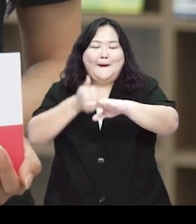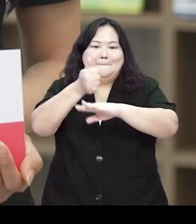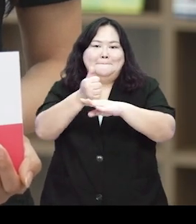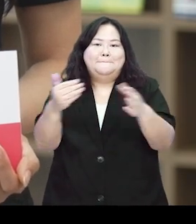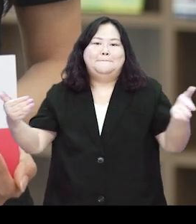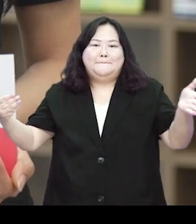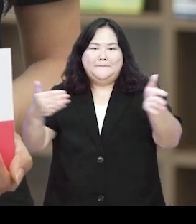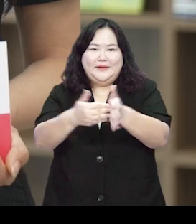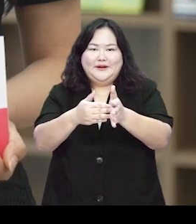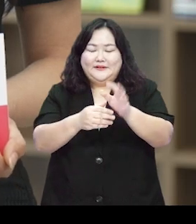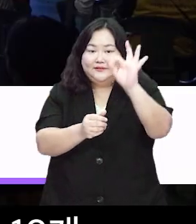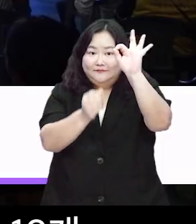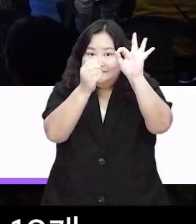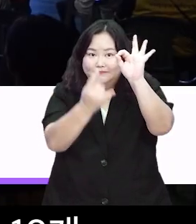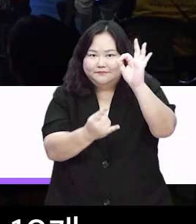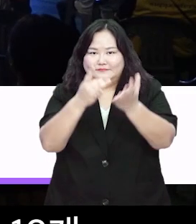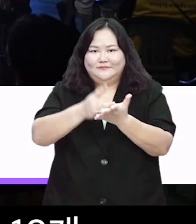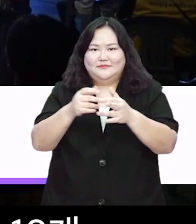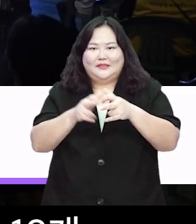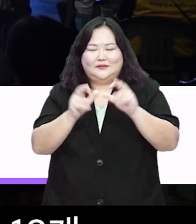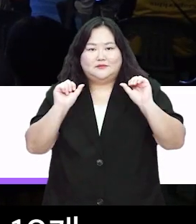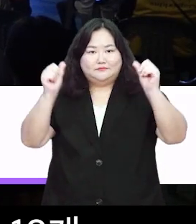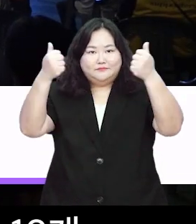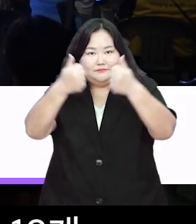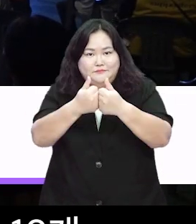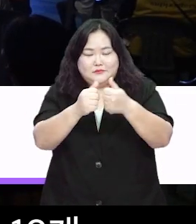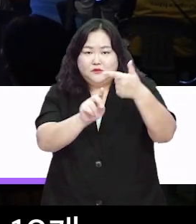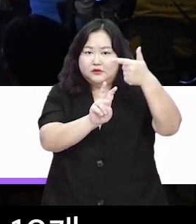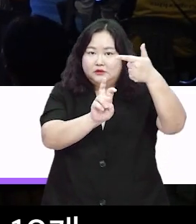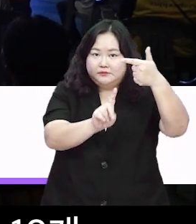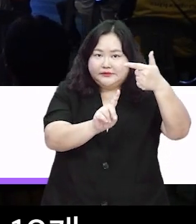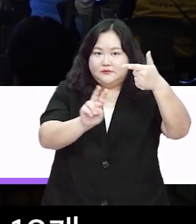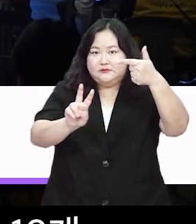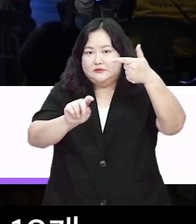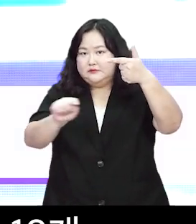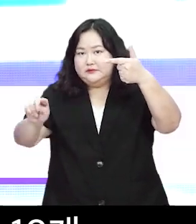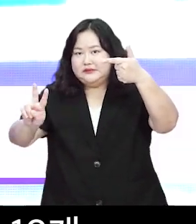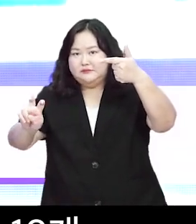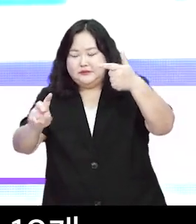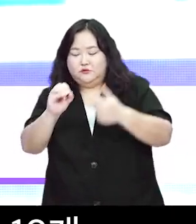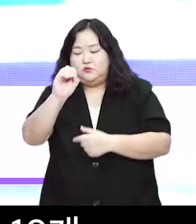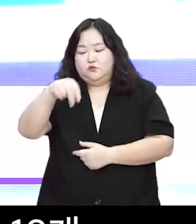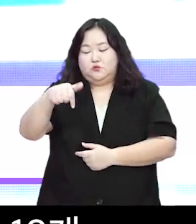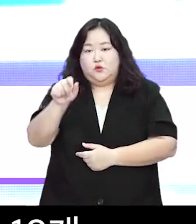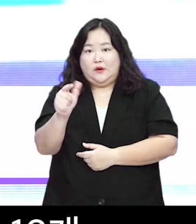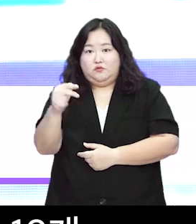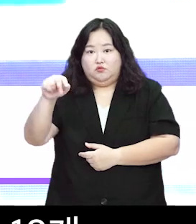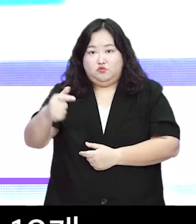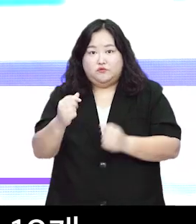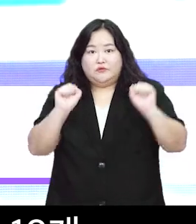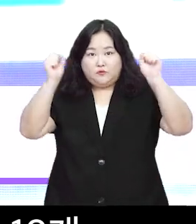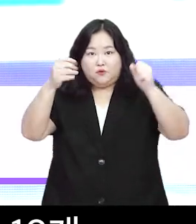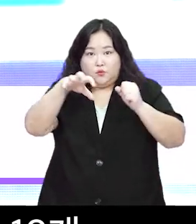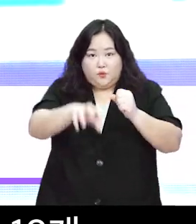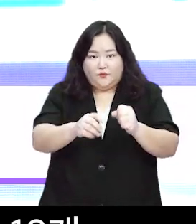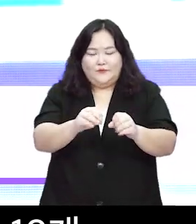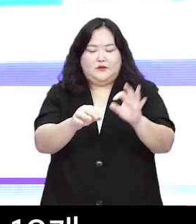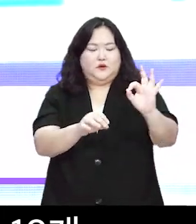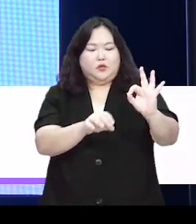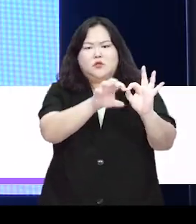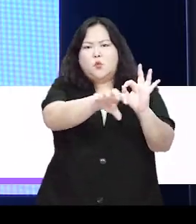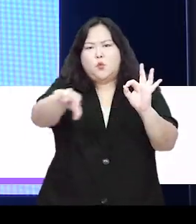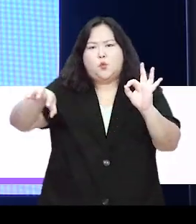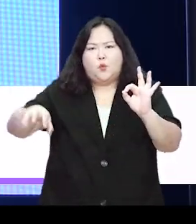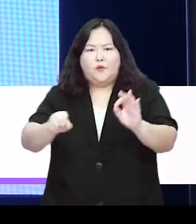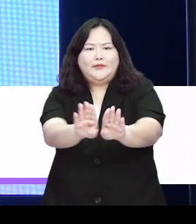성황리에 쳤습니다 제 10회 천시 장애인 체육대회가 지난 21일과 체육과를 비롯한